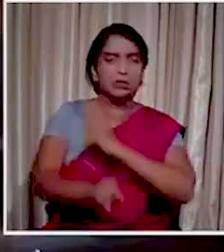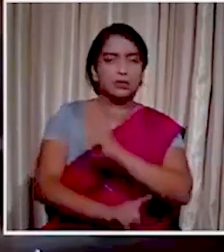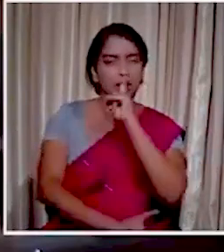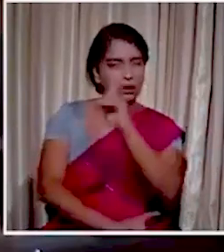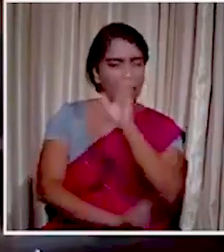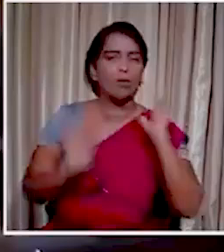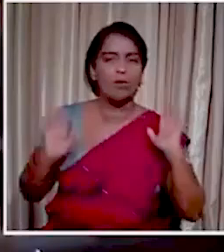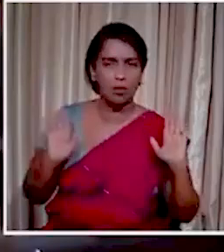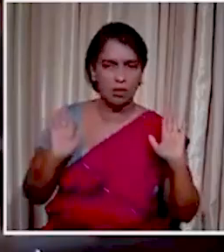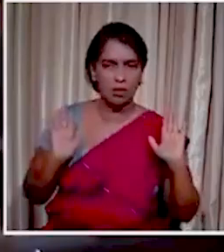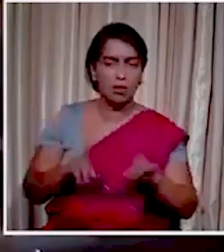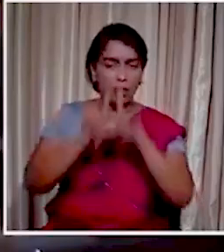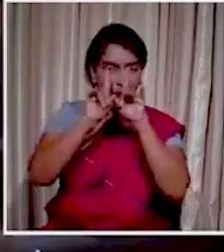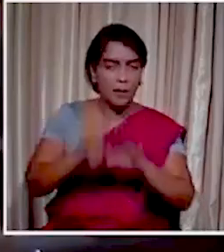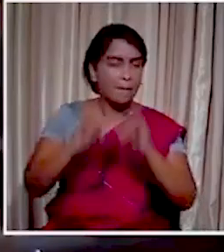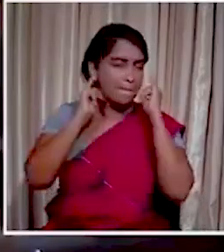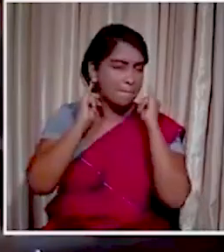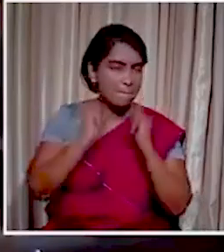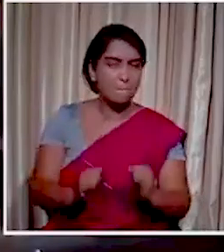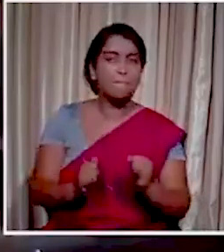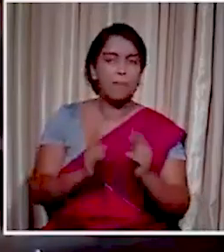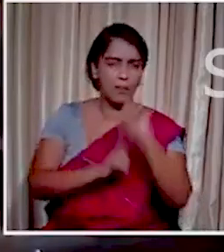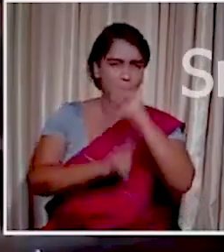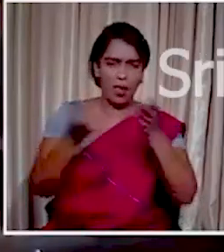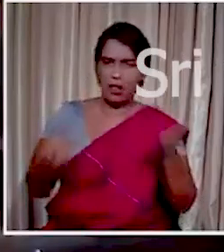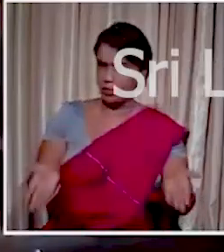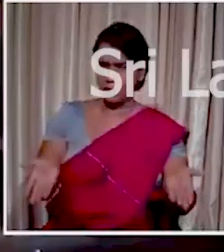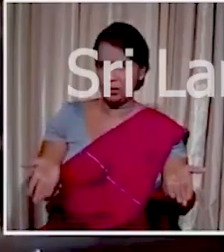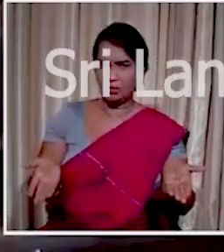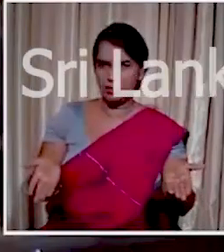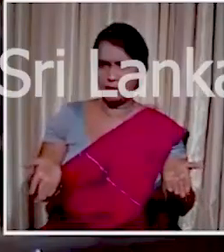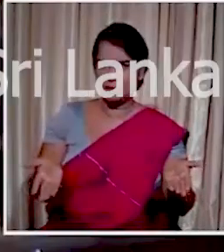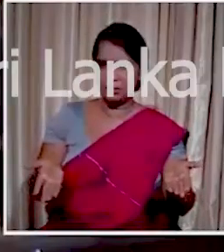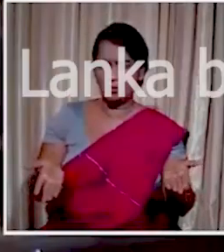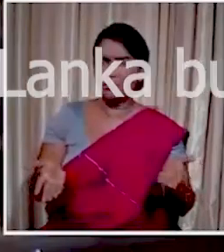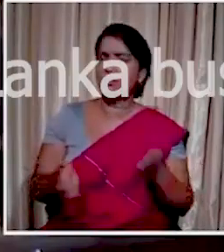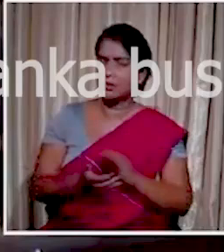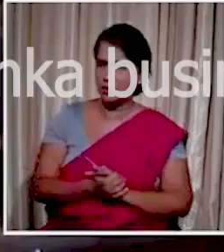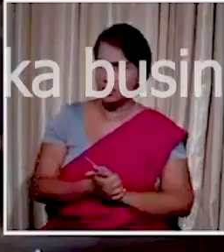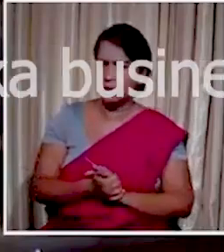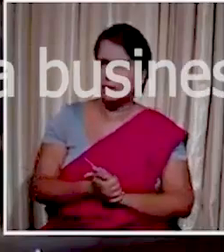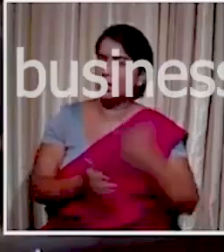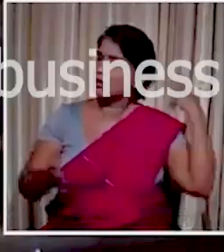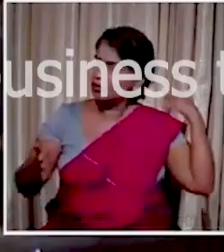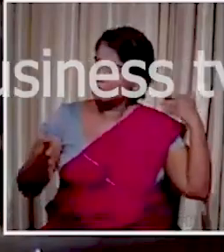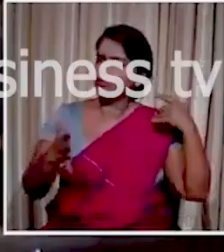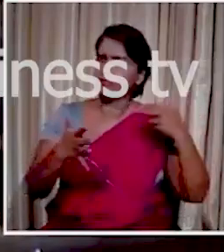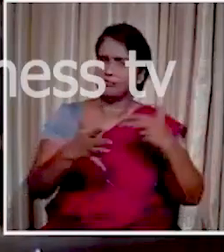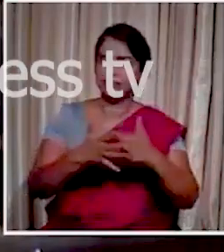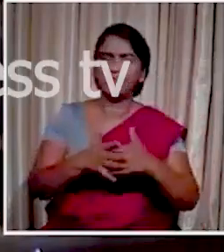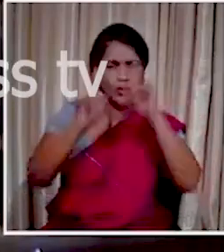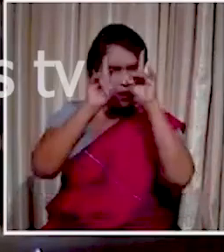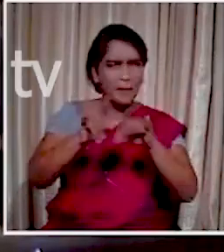යුතුයි එවැනි අසිෂ්ඨභාවයට පත් වෙන පාර්ලිමේන්තුවක් මේක මා කියන්නේ ඉතිහාසය ඉතිහාසය